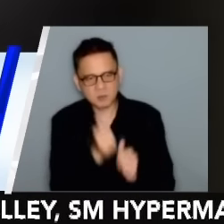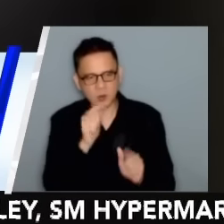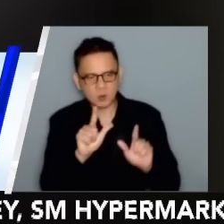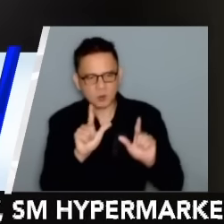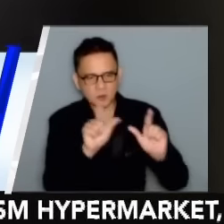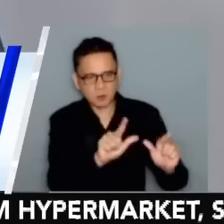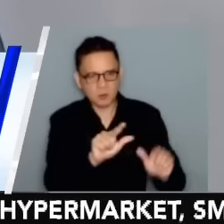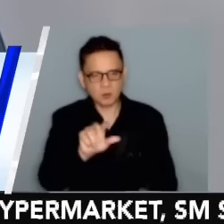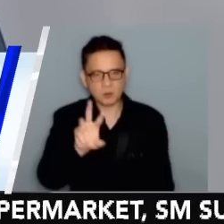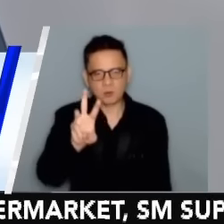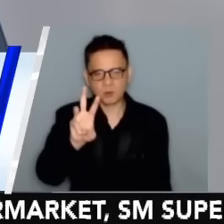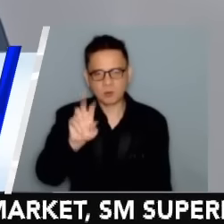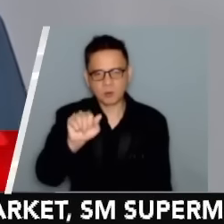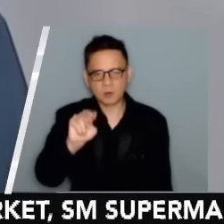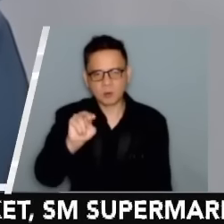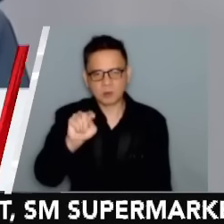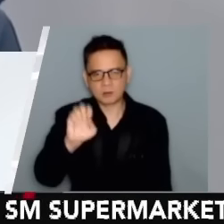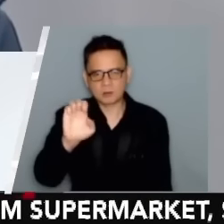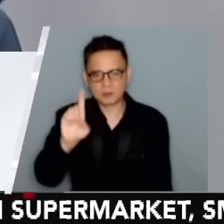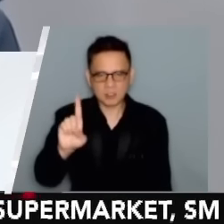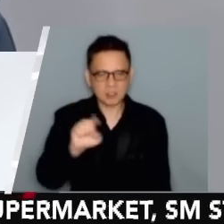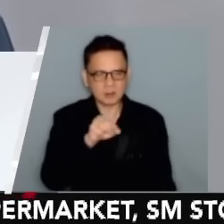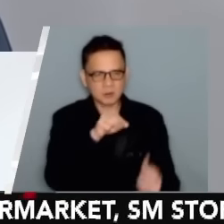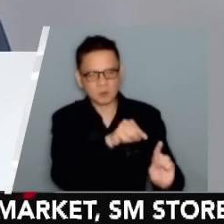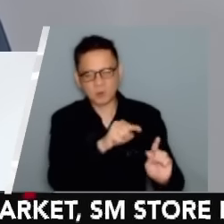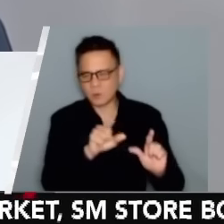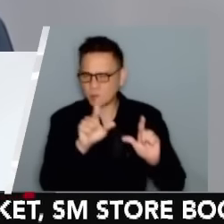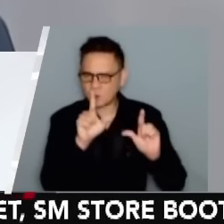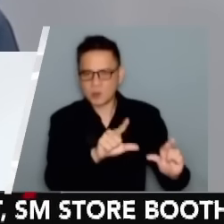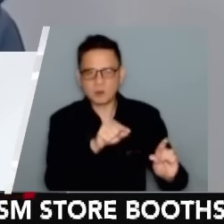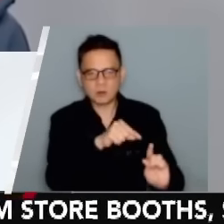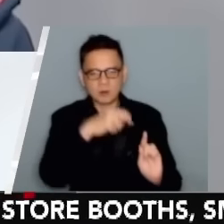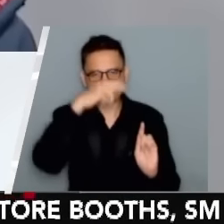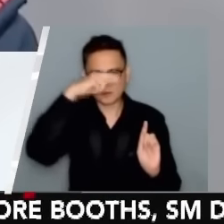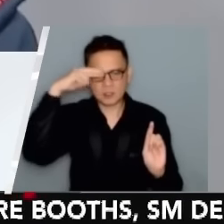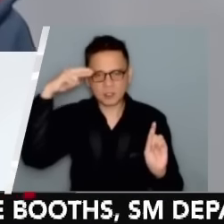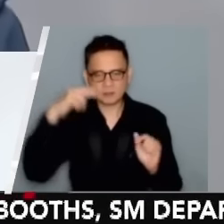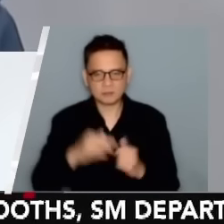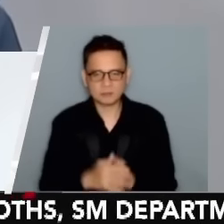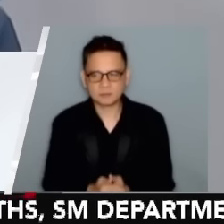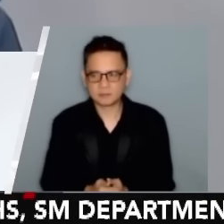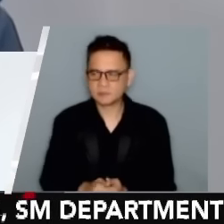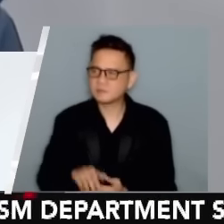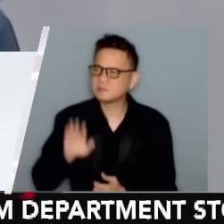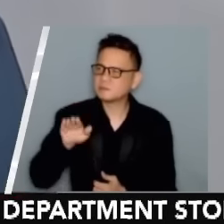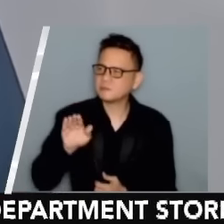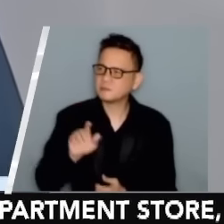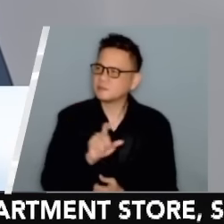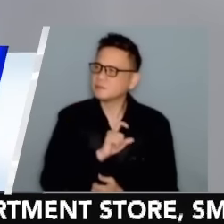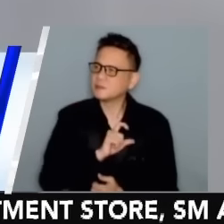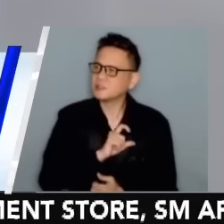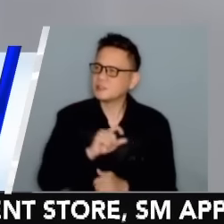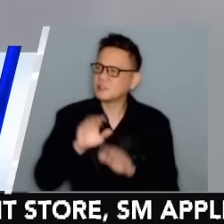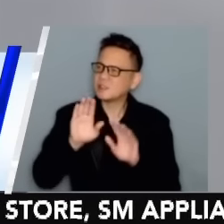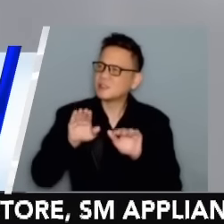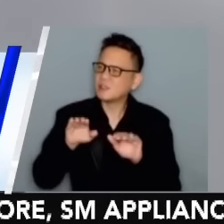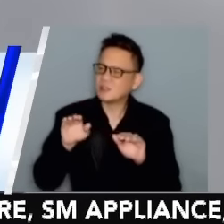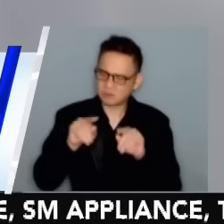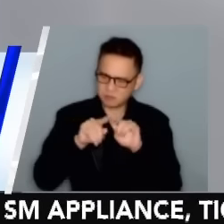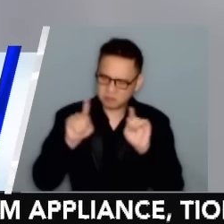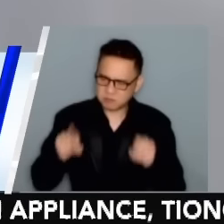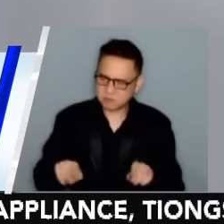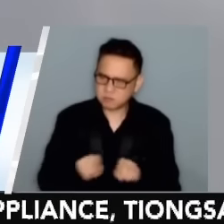ng Rizal nave na natin yung warrant of arrest na inissue ng korte for 3 counts of